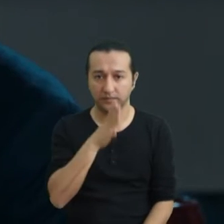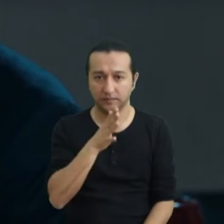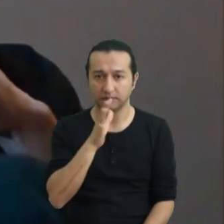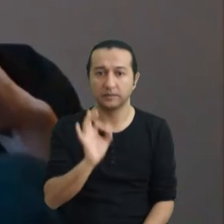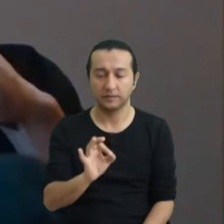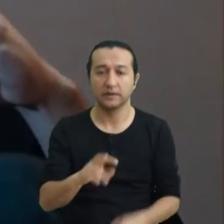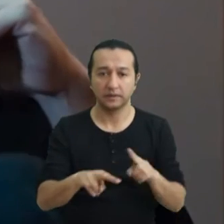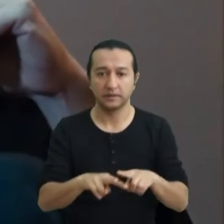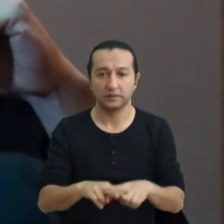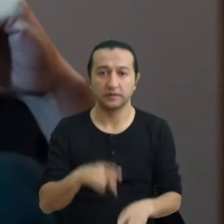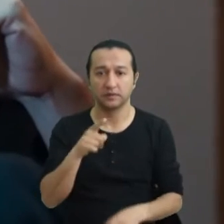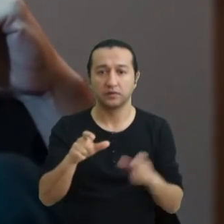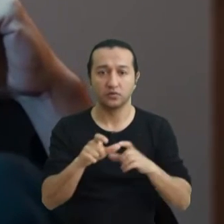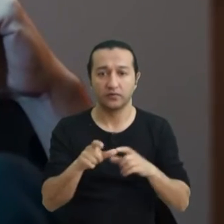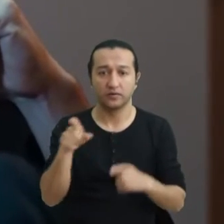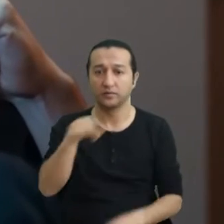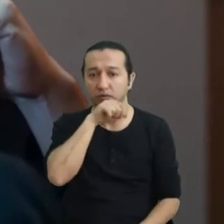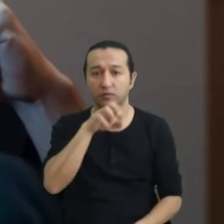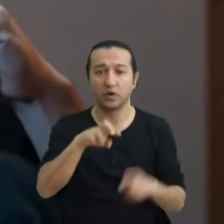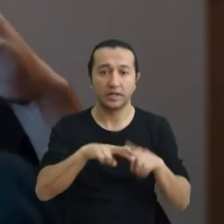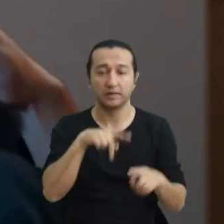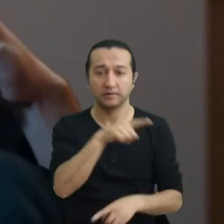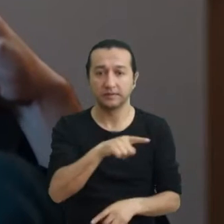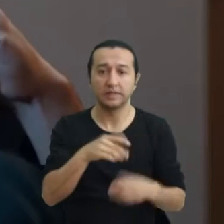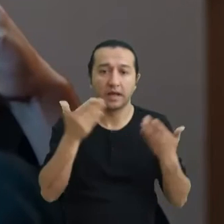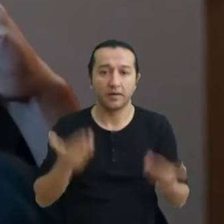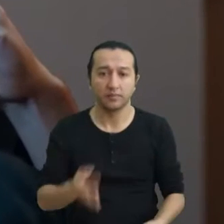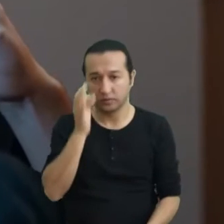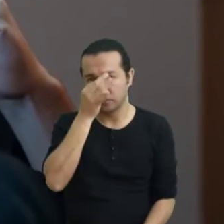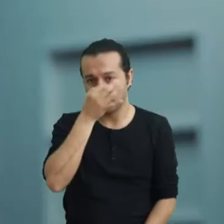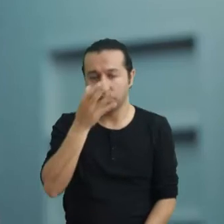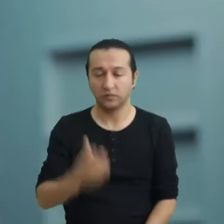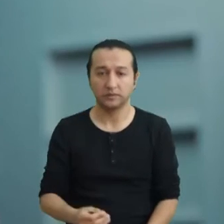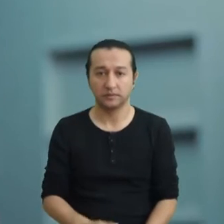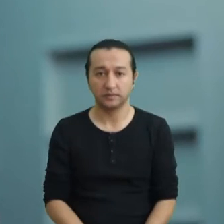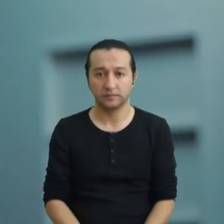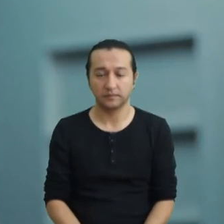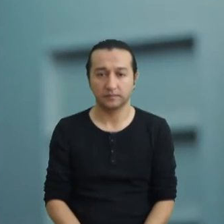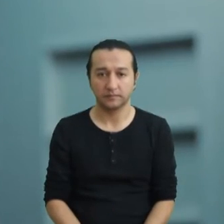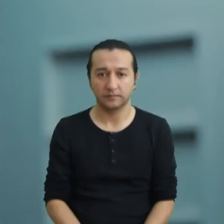Biliyorum Andre. Sophie sayesinde Polat Alemdar'ı dize getirmem daha kolay olacaktı.